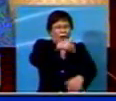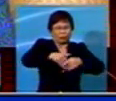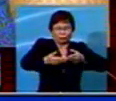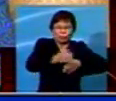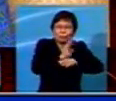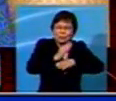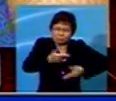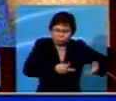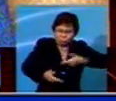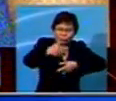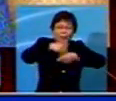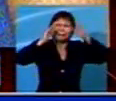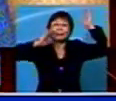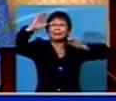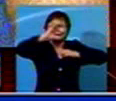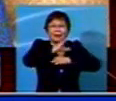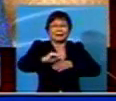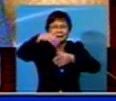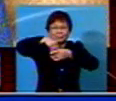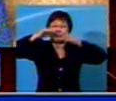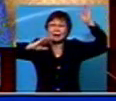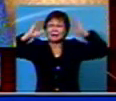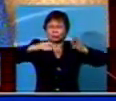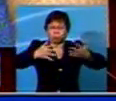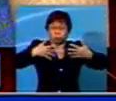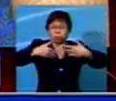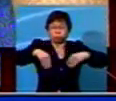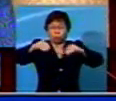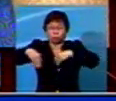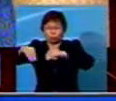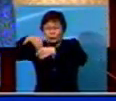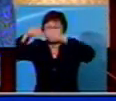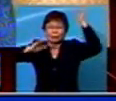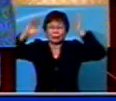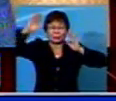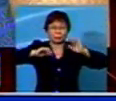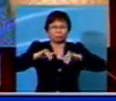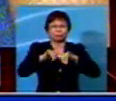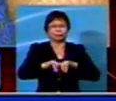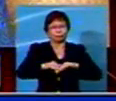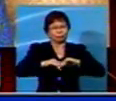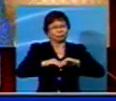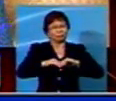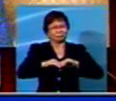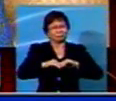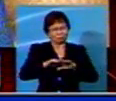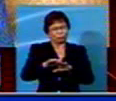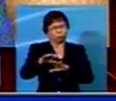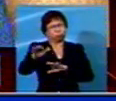TR and with domestic demand still on steady growth